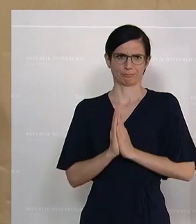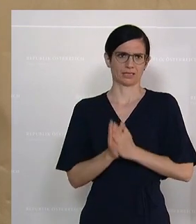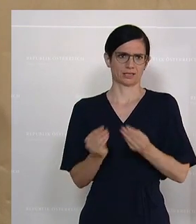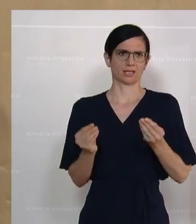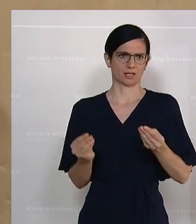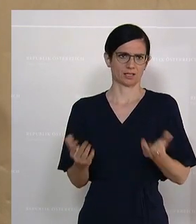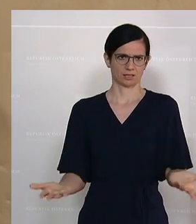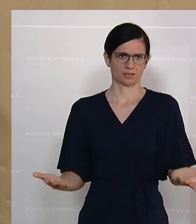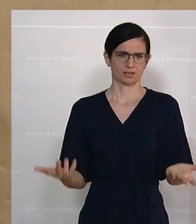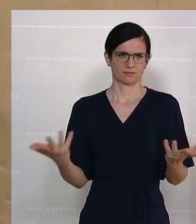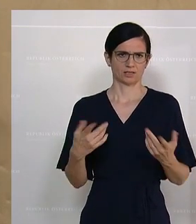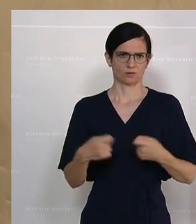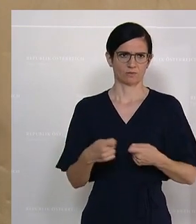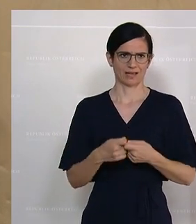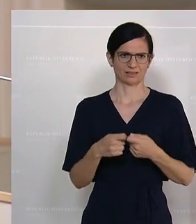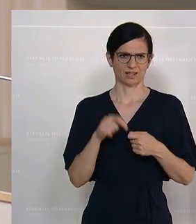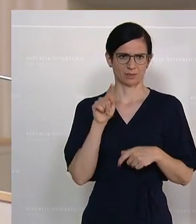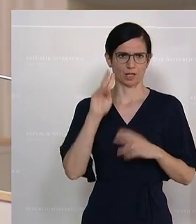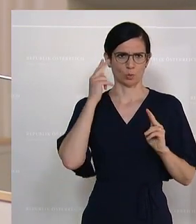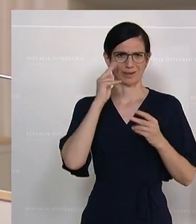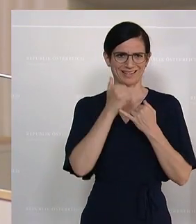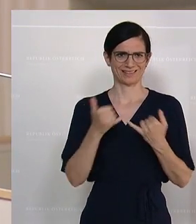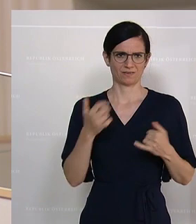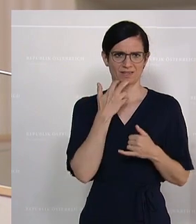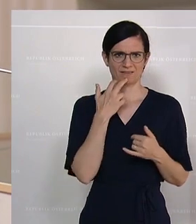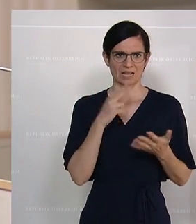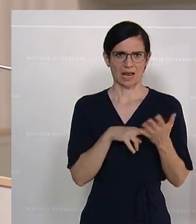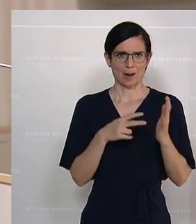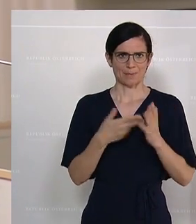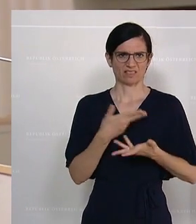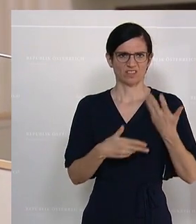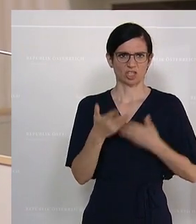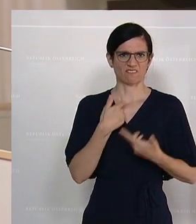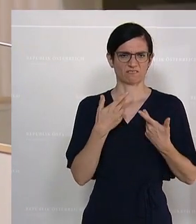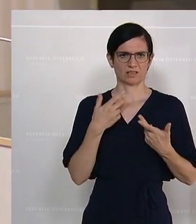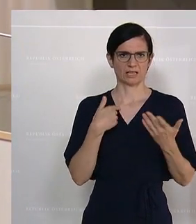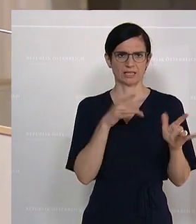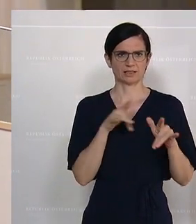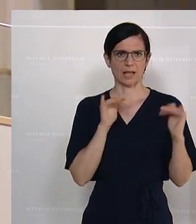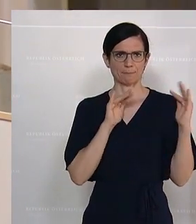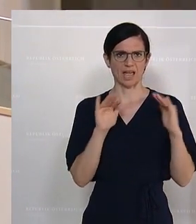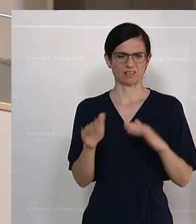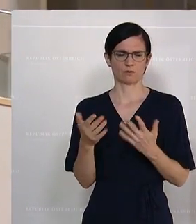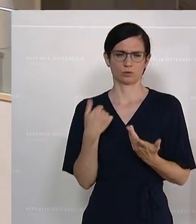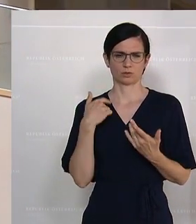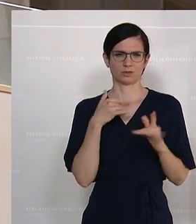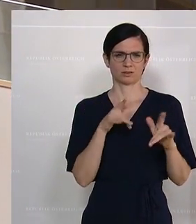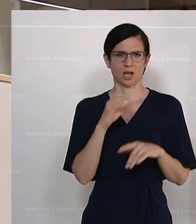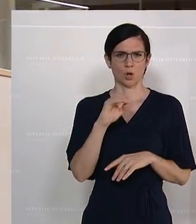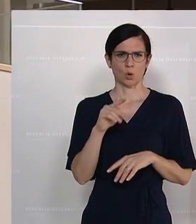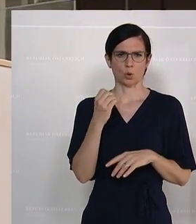auf welche maßnahmen setzt man ihr und wie möchten wir ihnen planwirtschaftlich eingreifen das ist wirklich schon mittlerweile ein öko